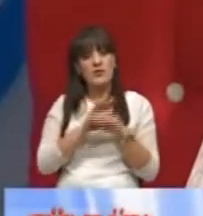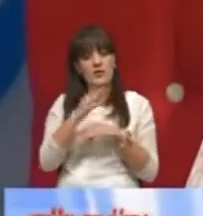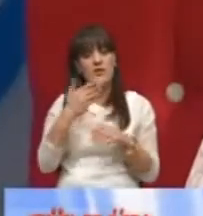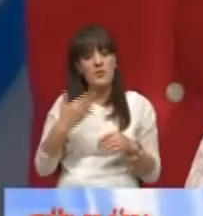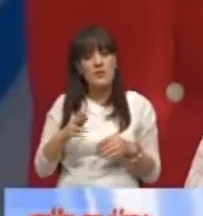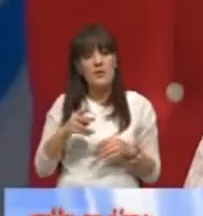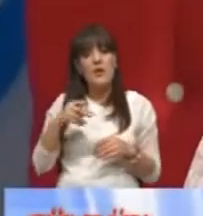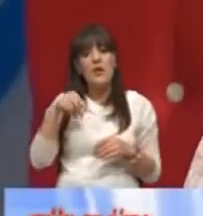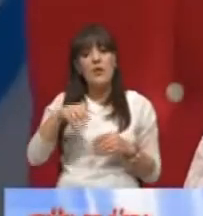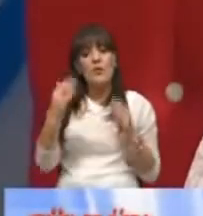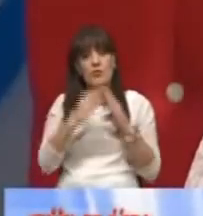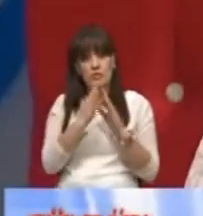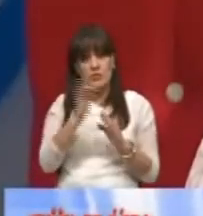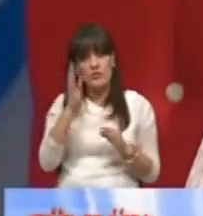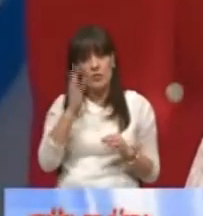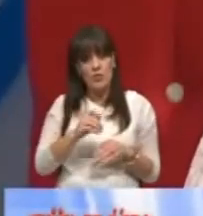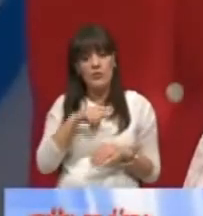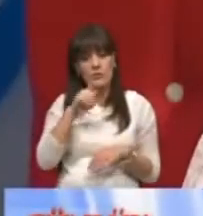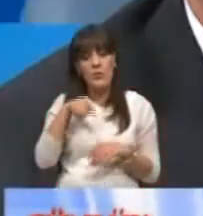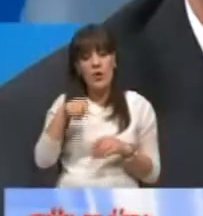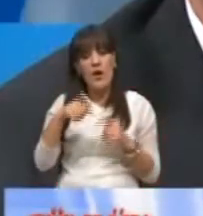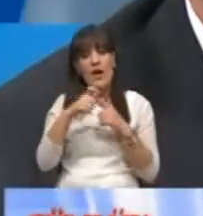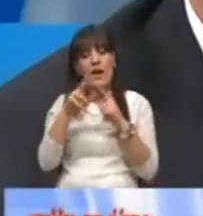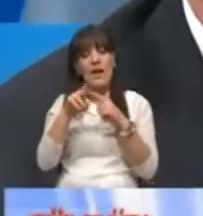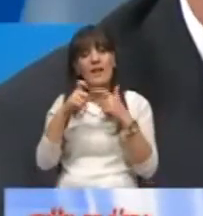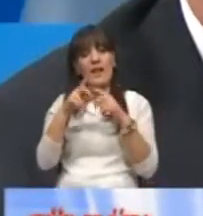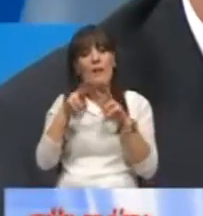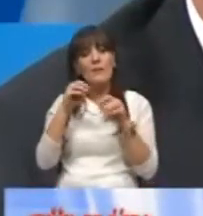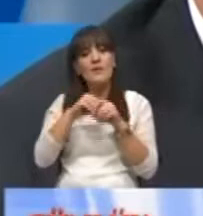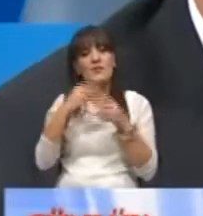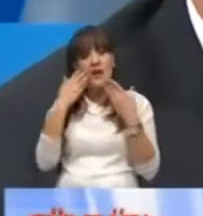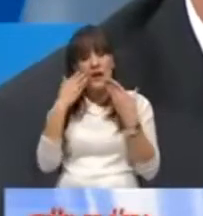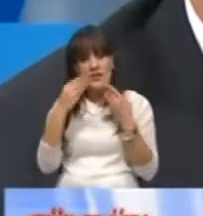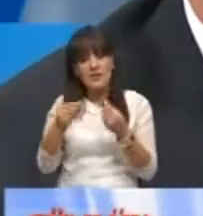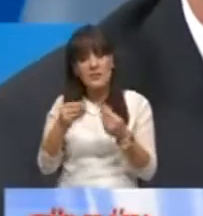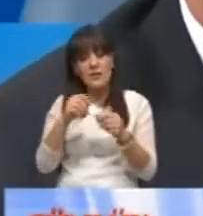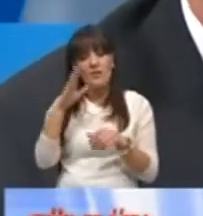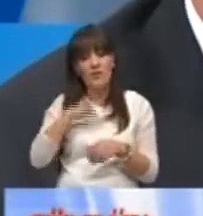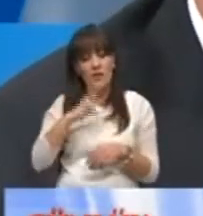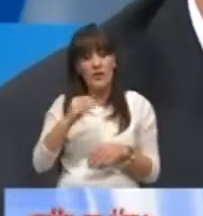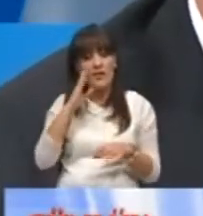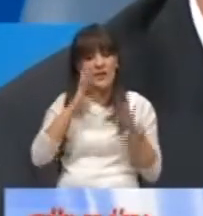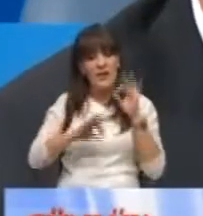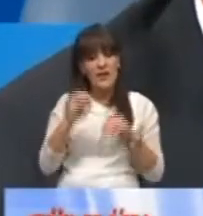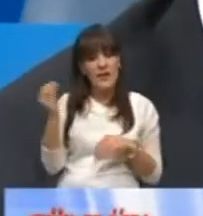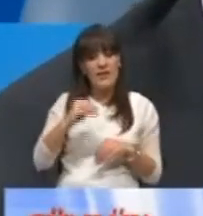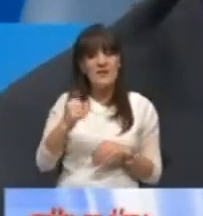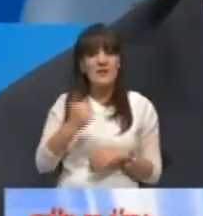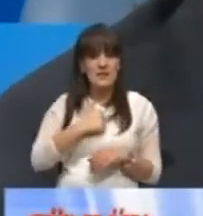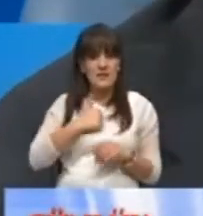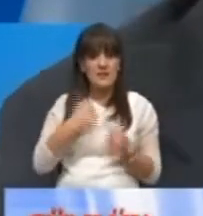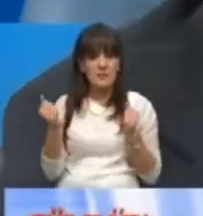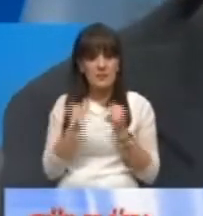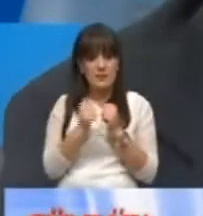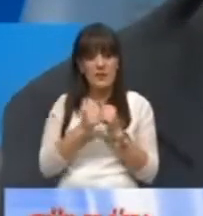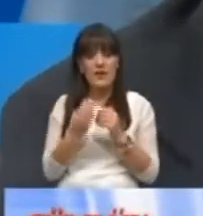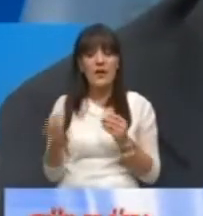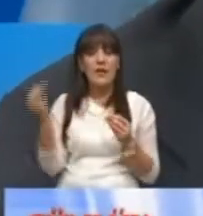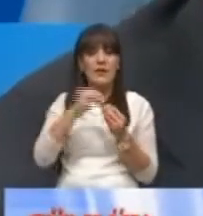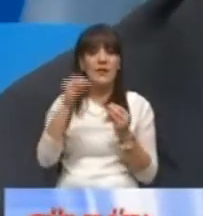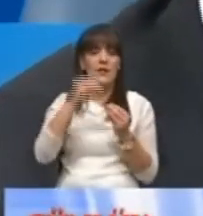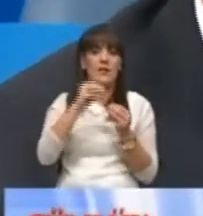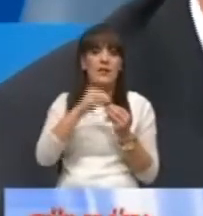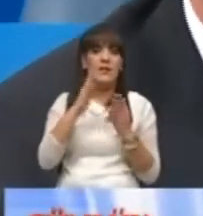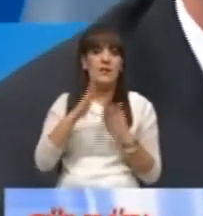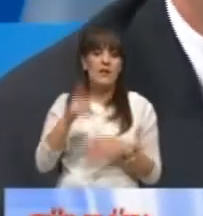ki yani içinde. Uyumsuz bir durumda mutlaka o eklemdeki aşınma var olan tedavinin getirdiği sıkıntılarla birlikte üzerine katlanarak